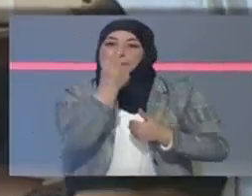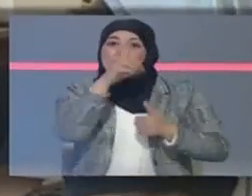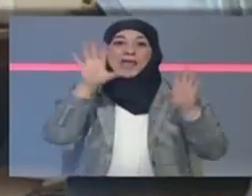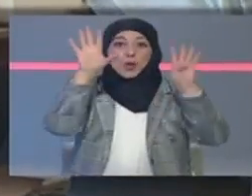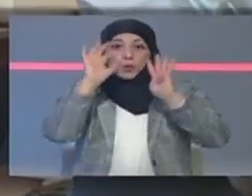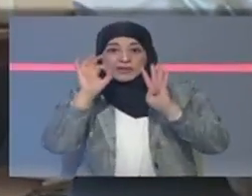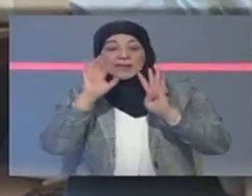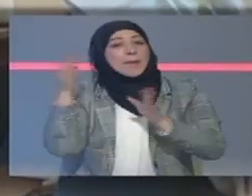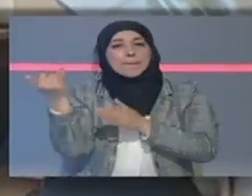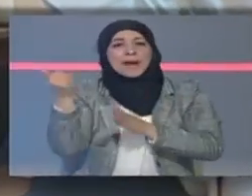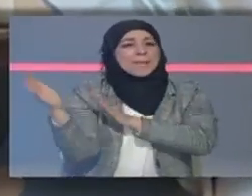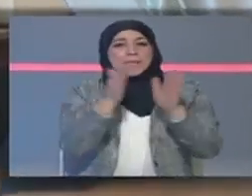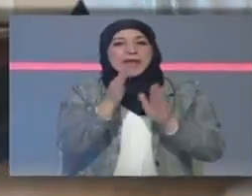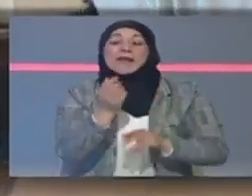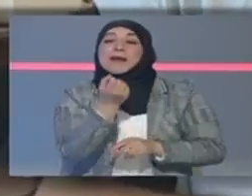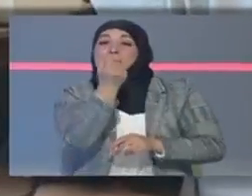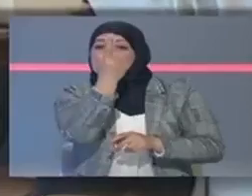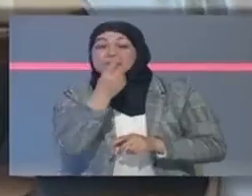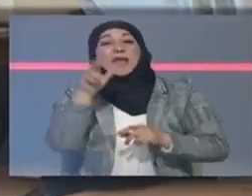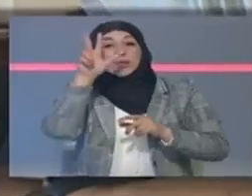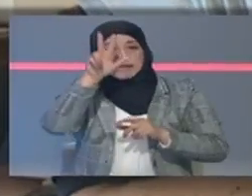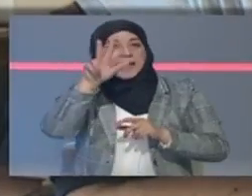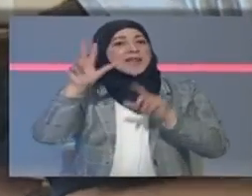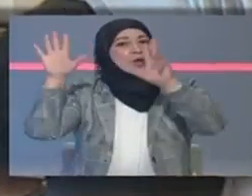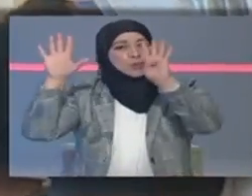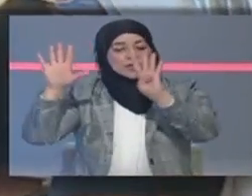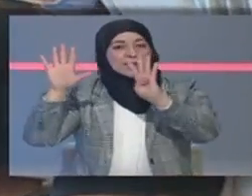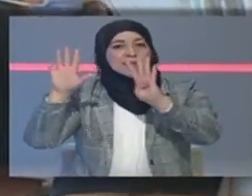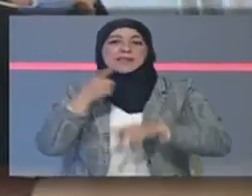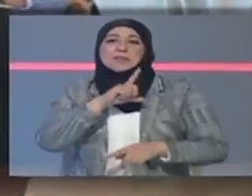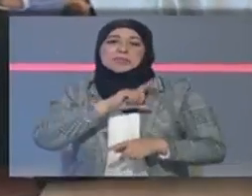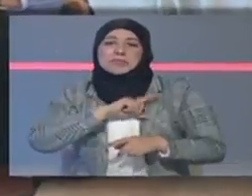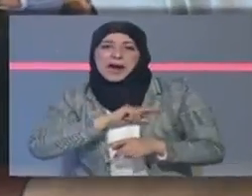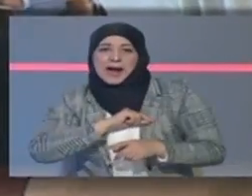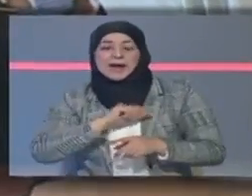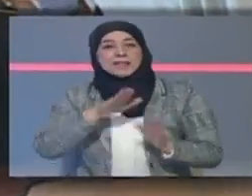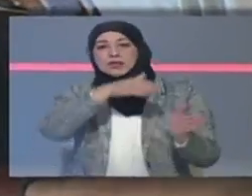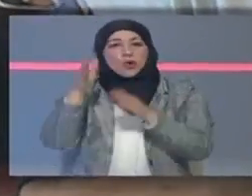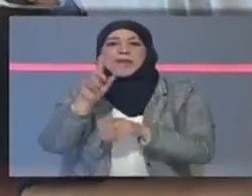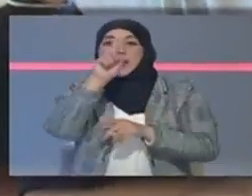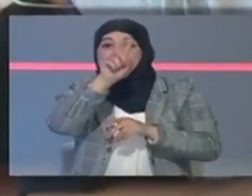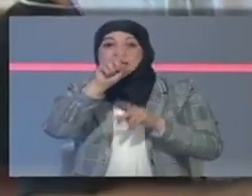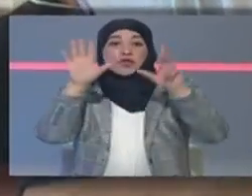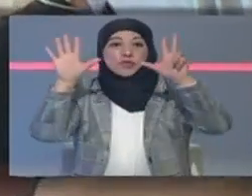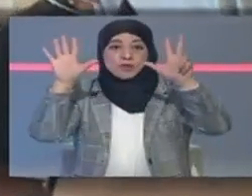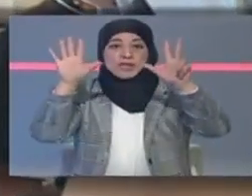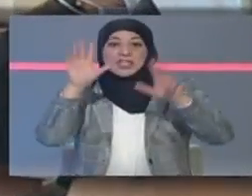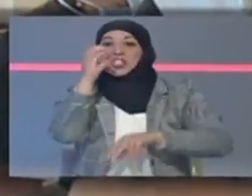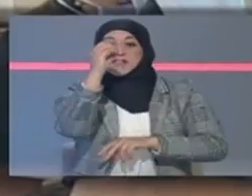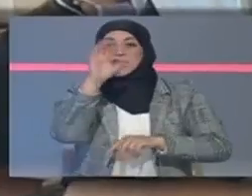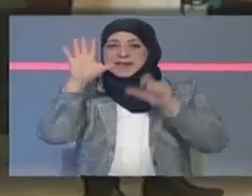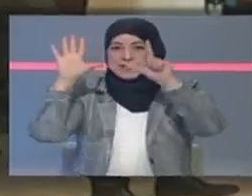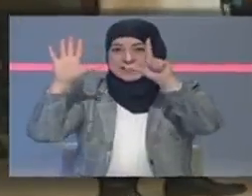يطلب ال 197 شرطه النجده ولا 193 الحرس الوطني والا 18 07